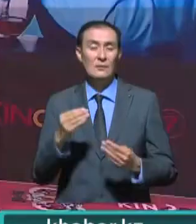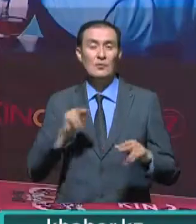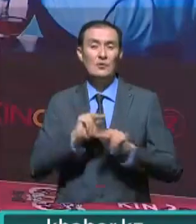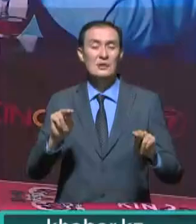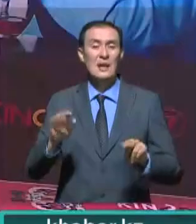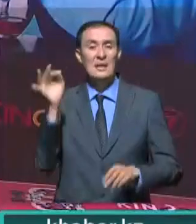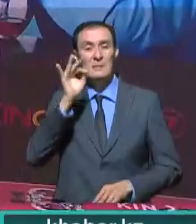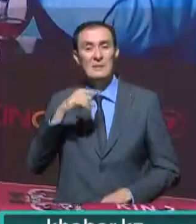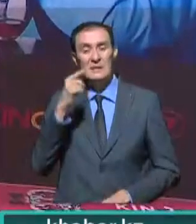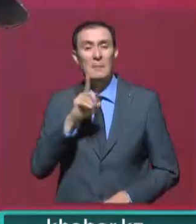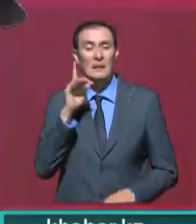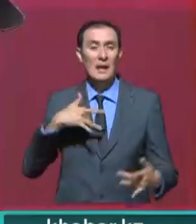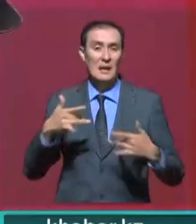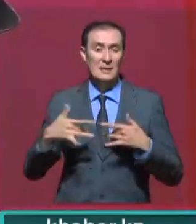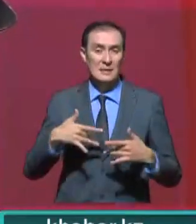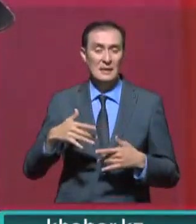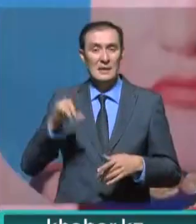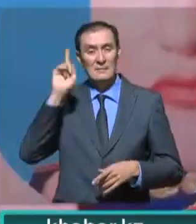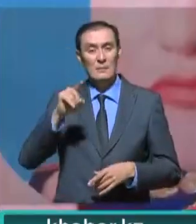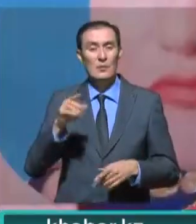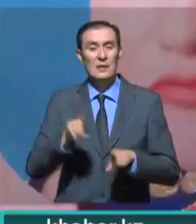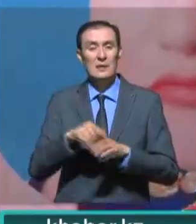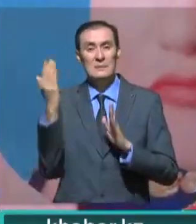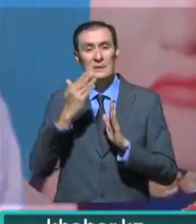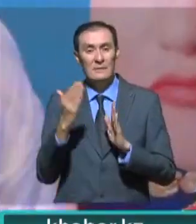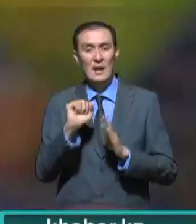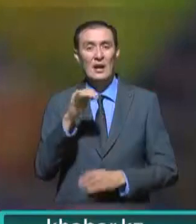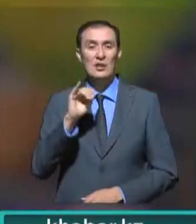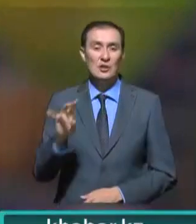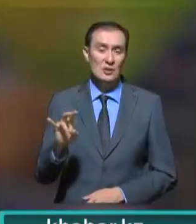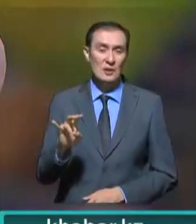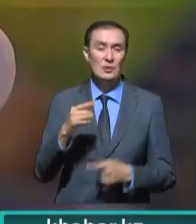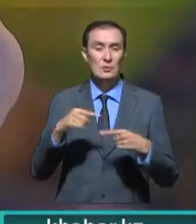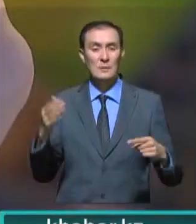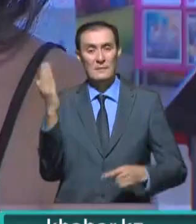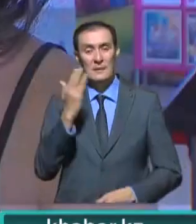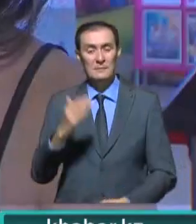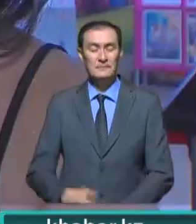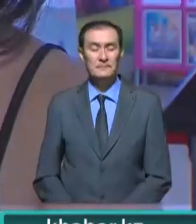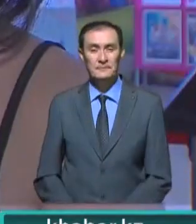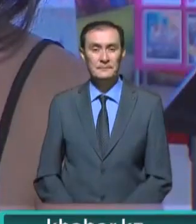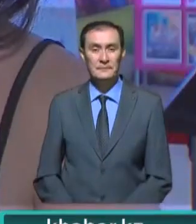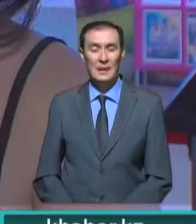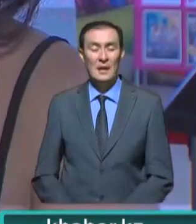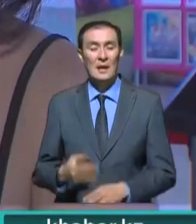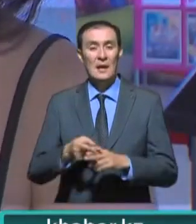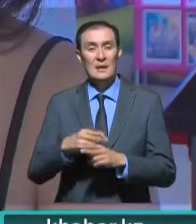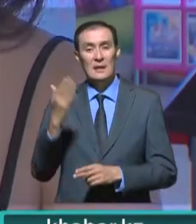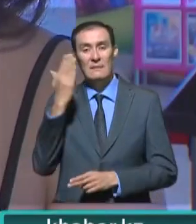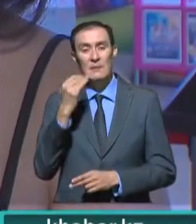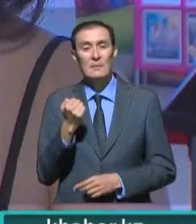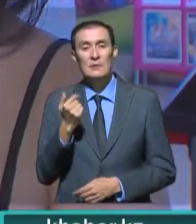немецкого языка. Молодая актриса известна зрителям по таким сериалам, как «Айжан», «Бажалар», «Кызжолы». Этот фильм, он